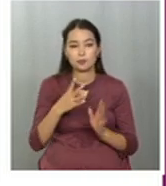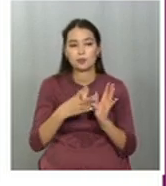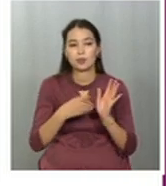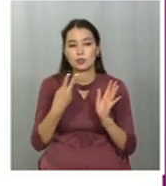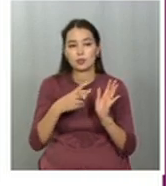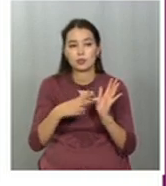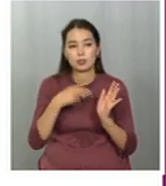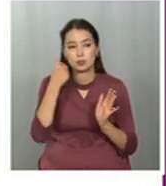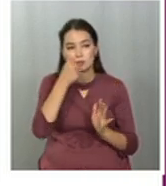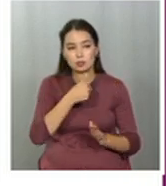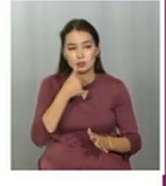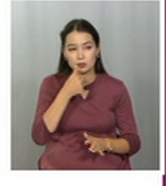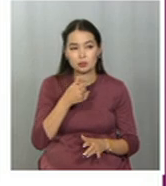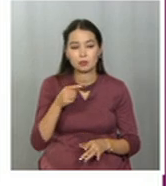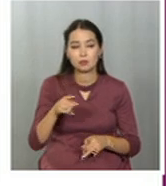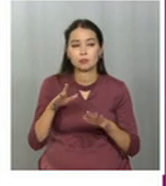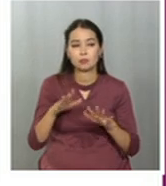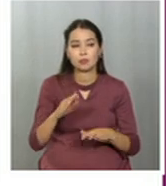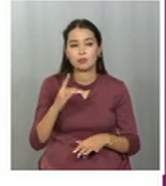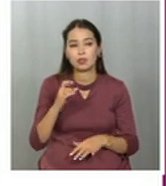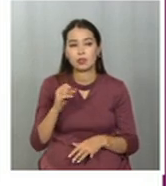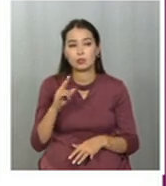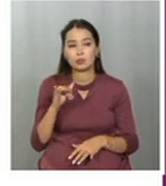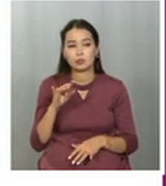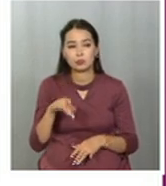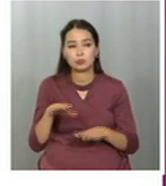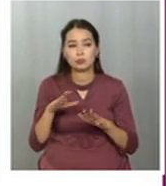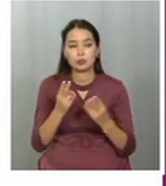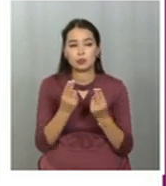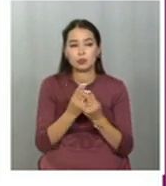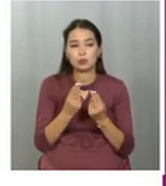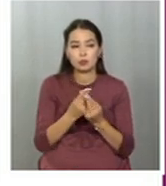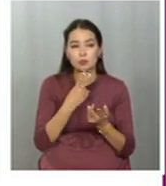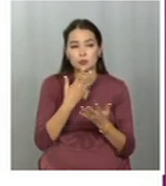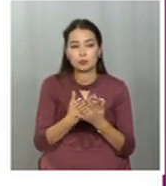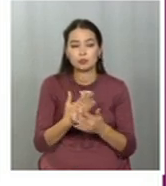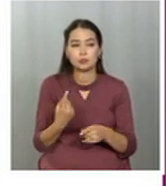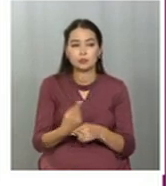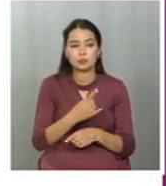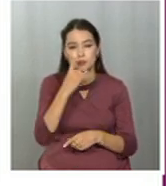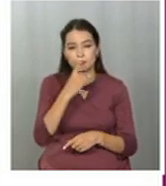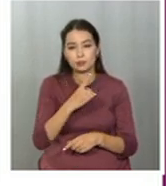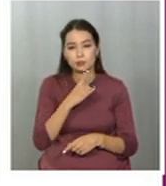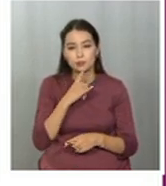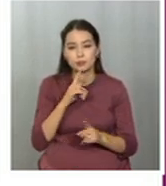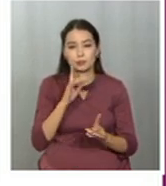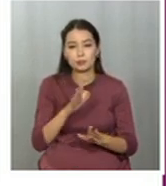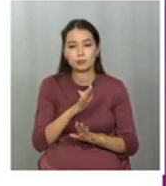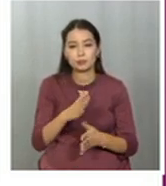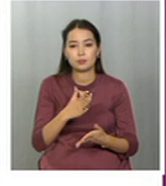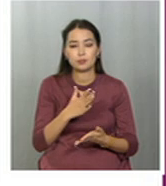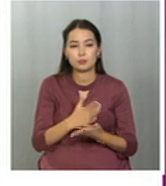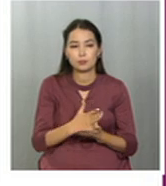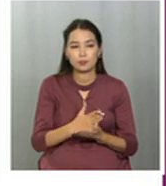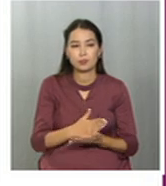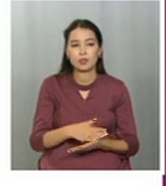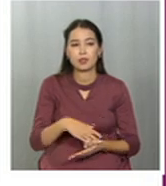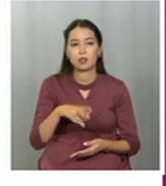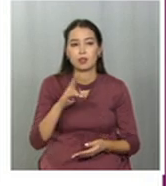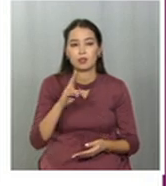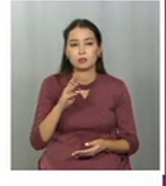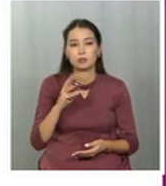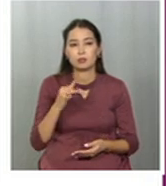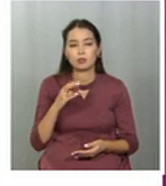1927 жылы Майндағы Франкфуртта концерт берген тұңғыш қазақ әншісі. Қажымұқан Мұңайтпасұлы